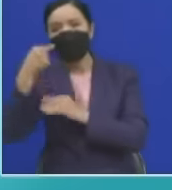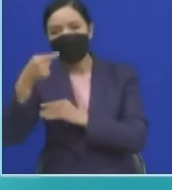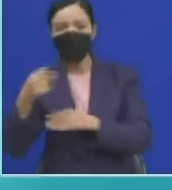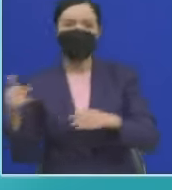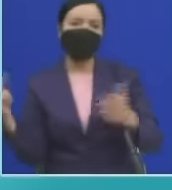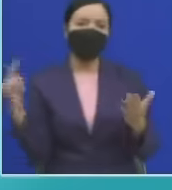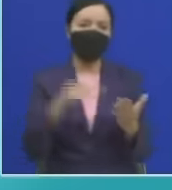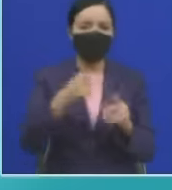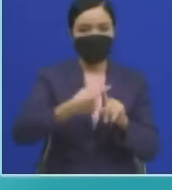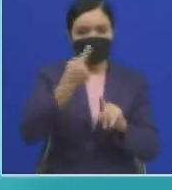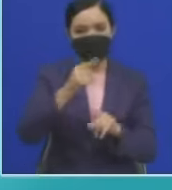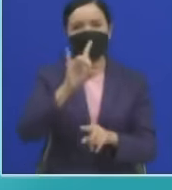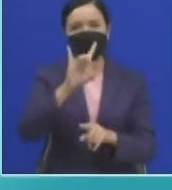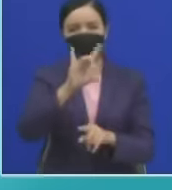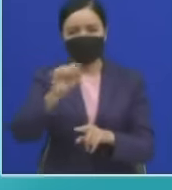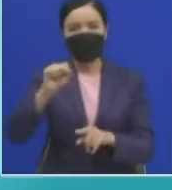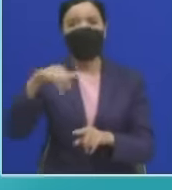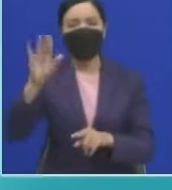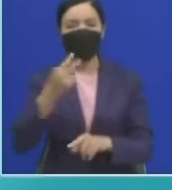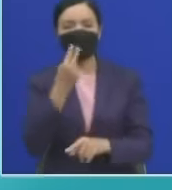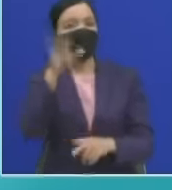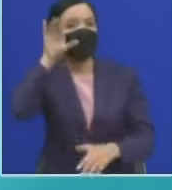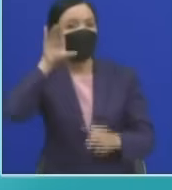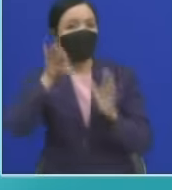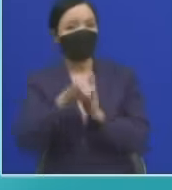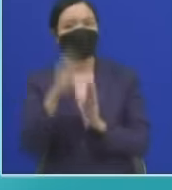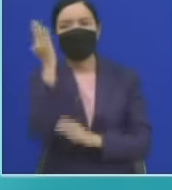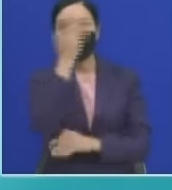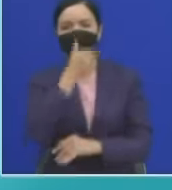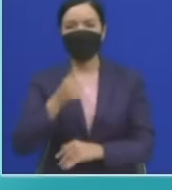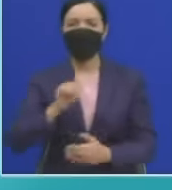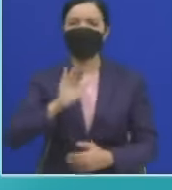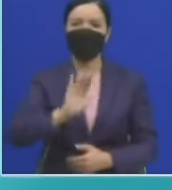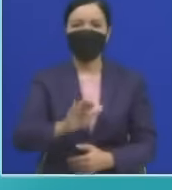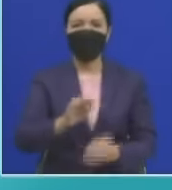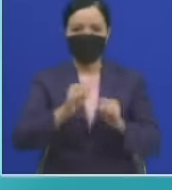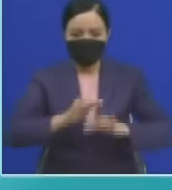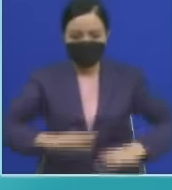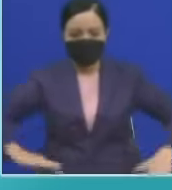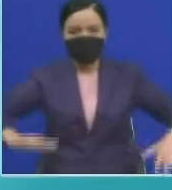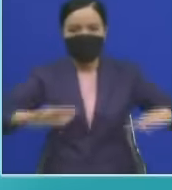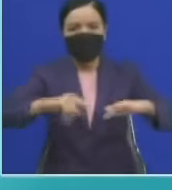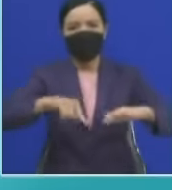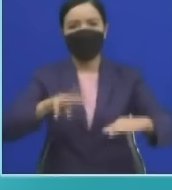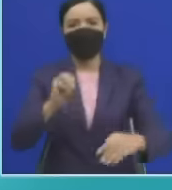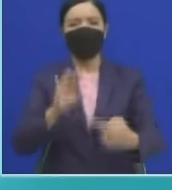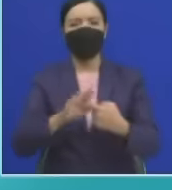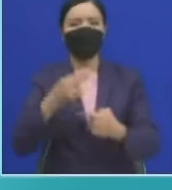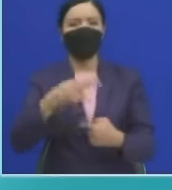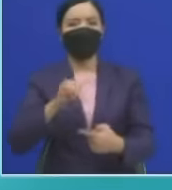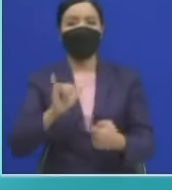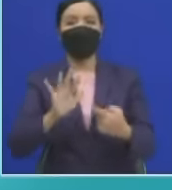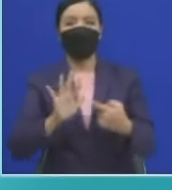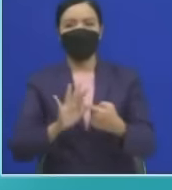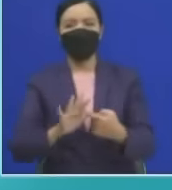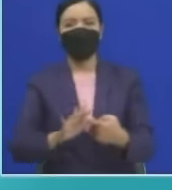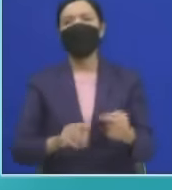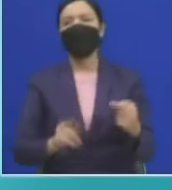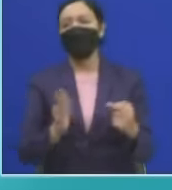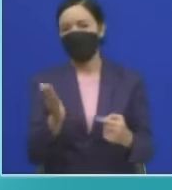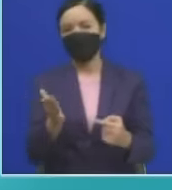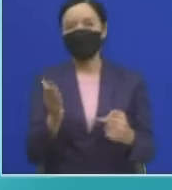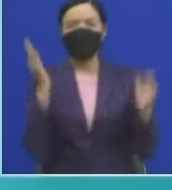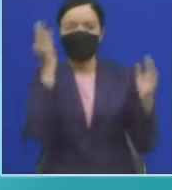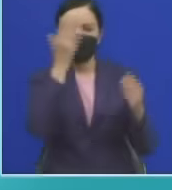าเดือนละแสนกว่านี่คือภาพมุมสูงของอ่าวมายาคร ับ อุ๊ยสวยมากที่กระบี่สิคะเนี่ย อันนี้จ